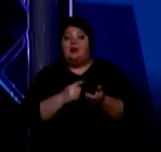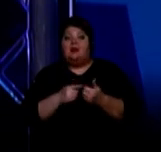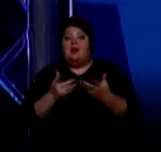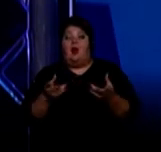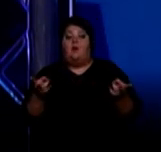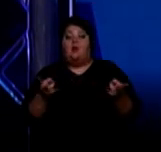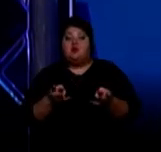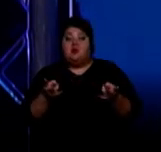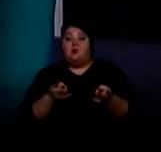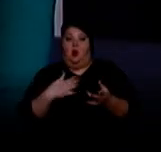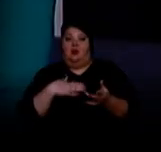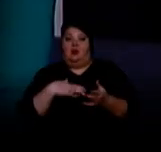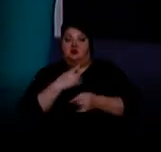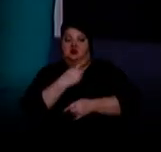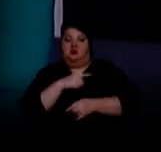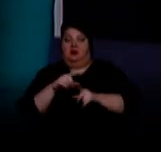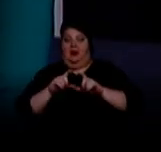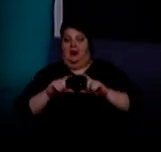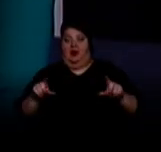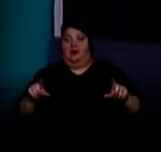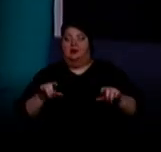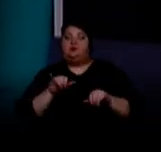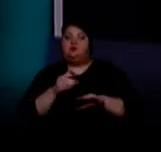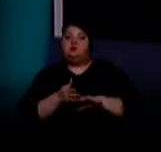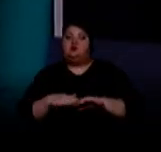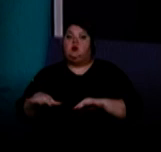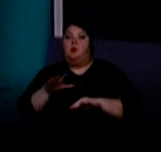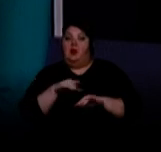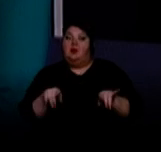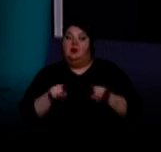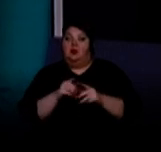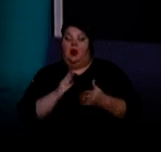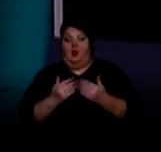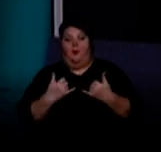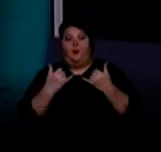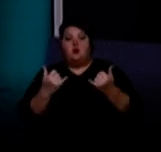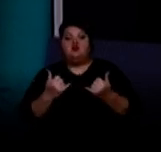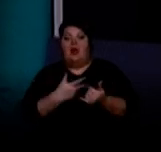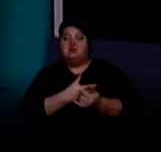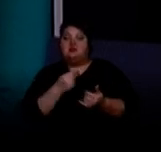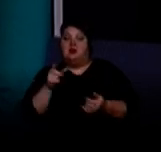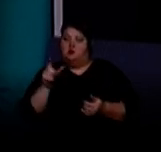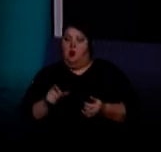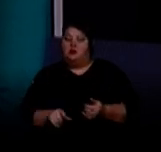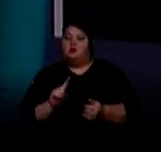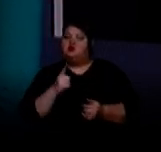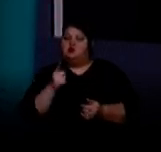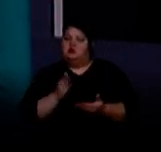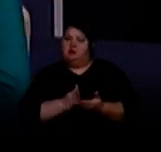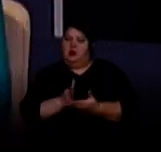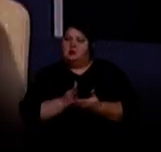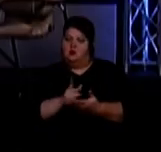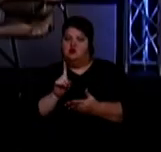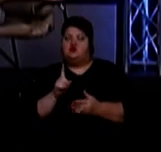потребує нашої лікарні. На Полтавщині є також почесні донори, розкажіть про них. Чому їхня заслуга, чому їх